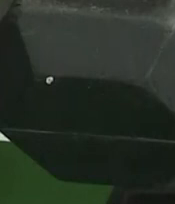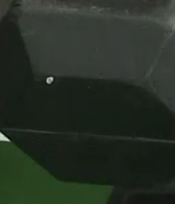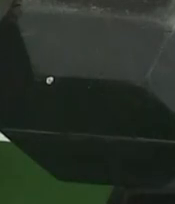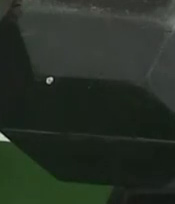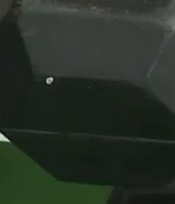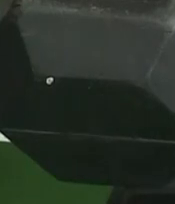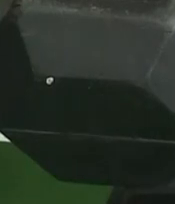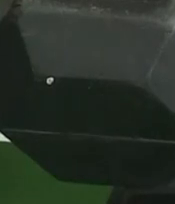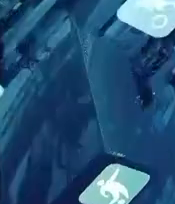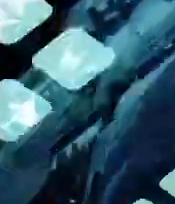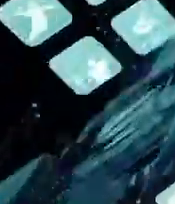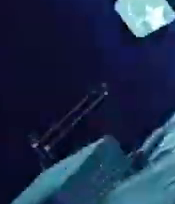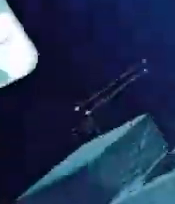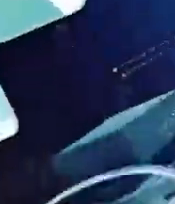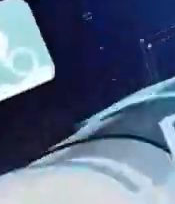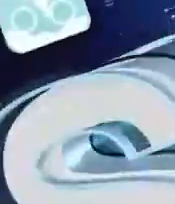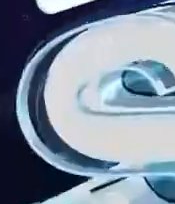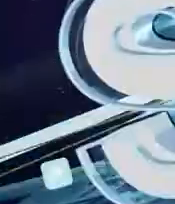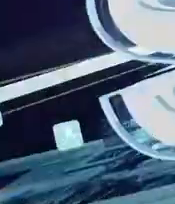Жетісу телеарнасы.